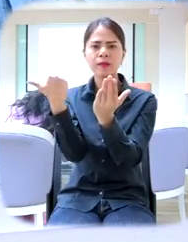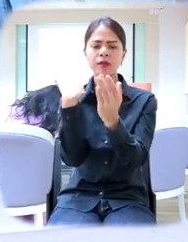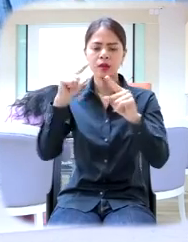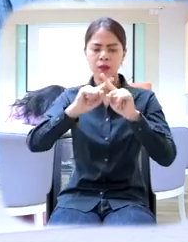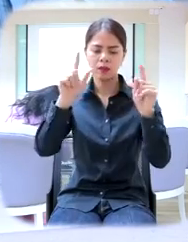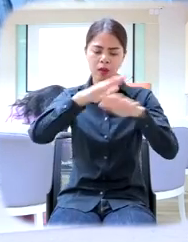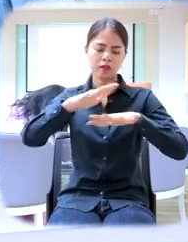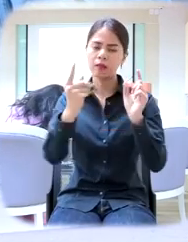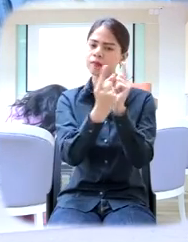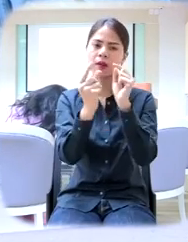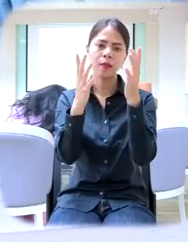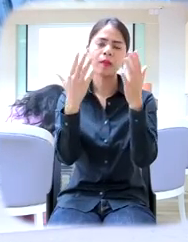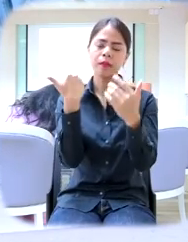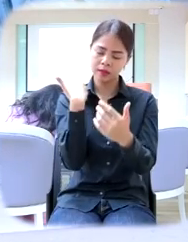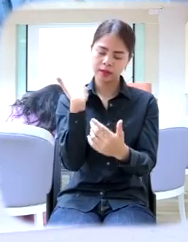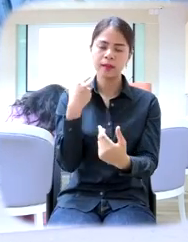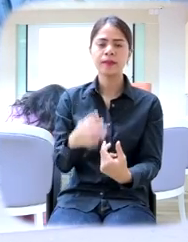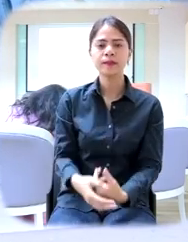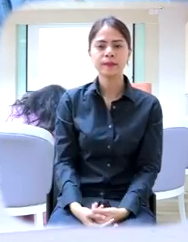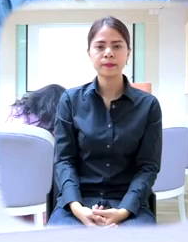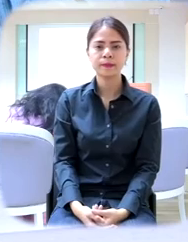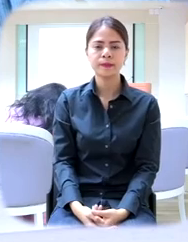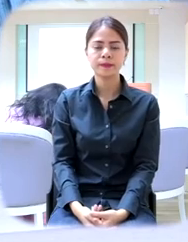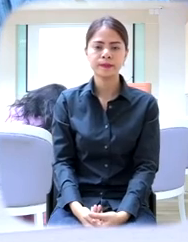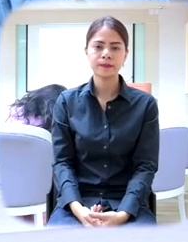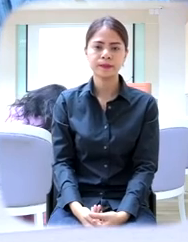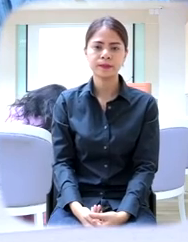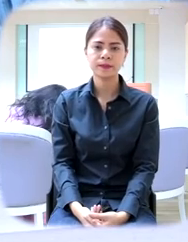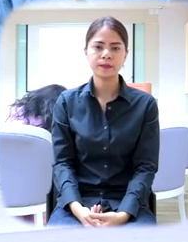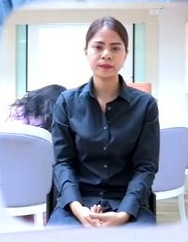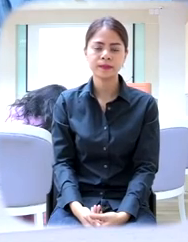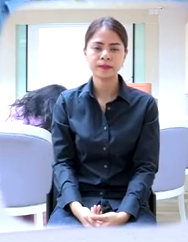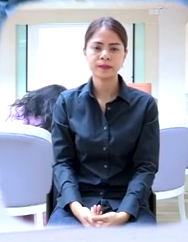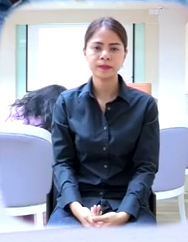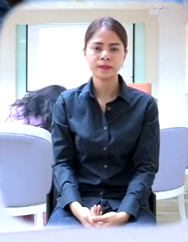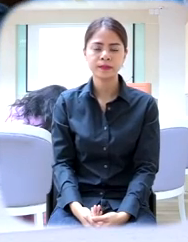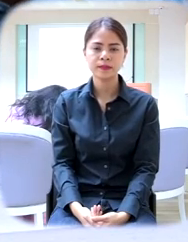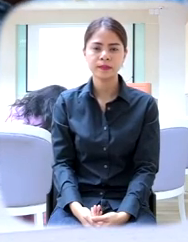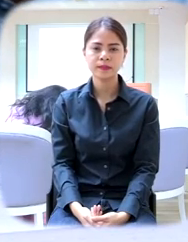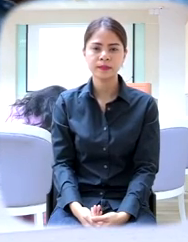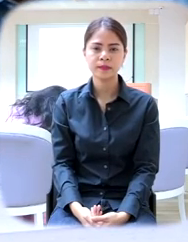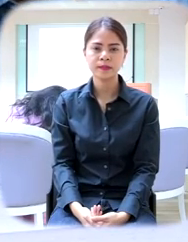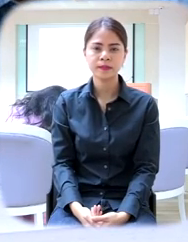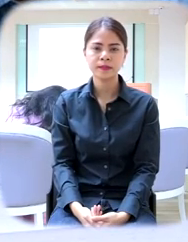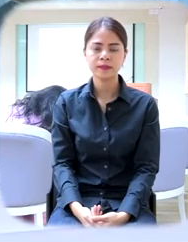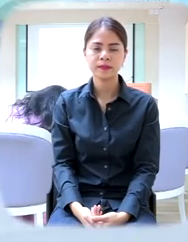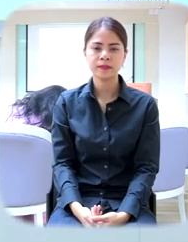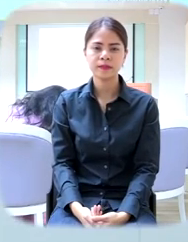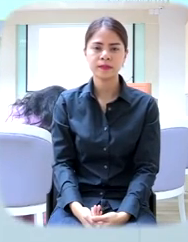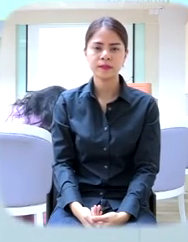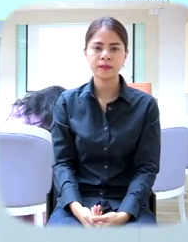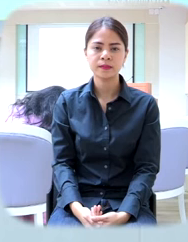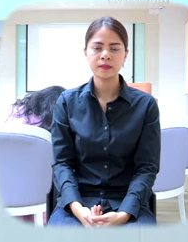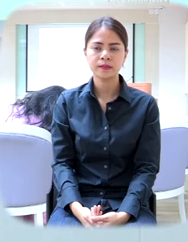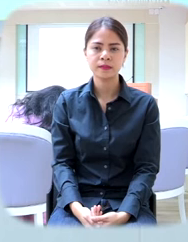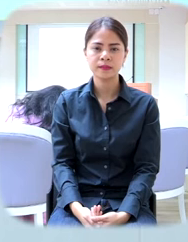So we're fortunate that most of his works, perhaps all of his works, survive.